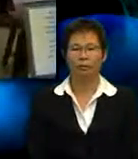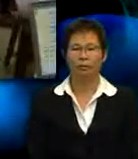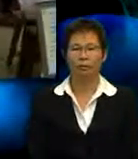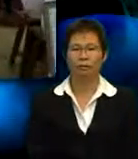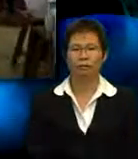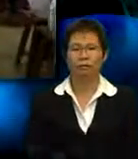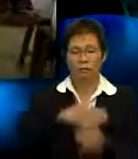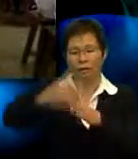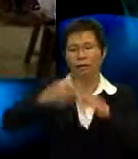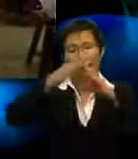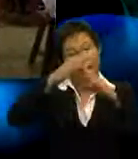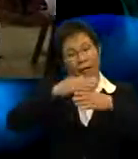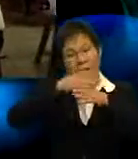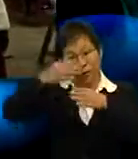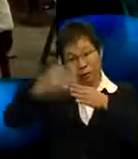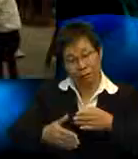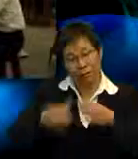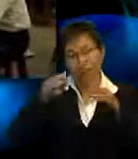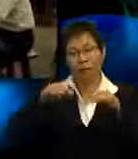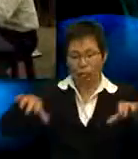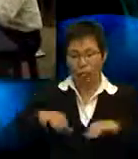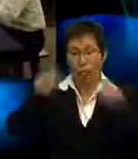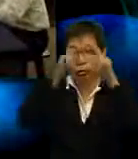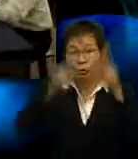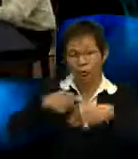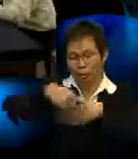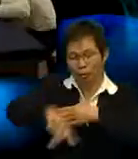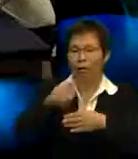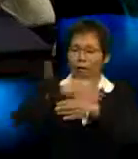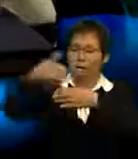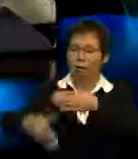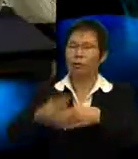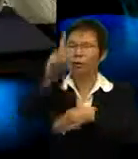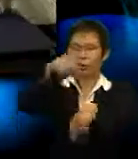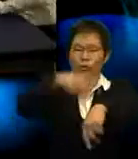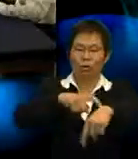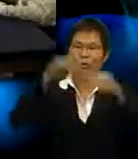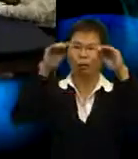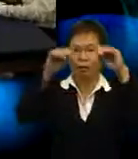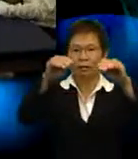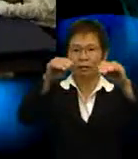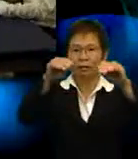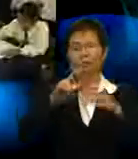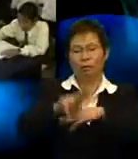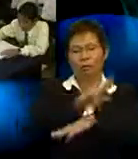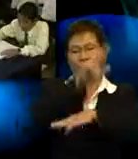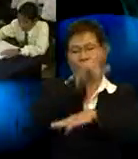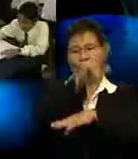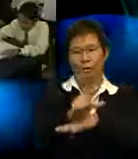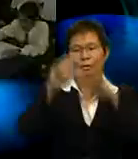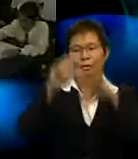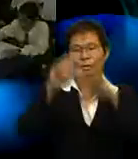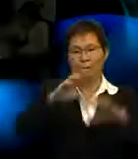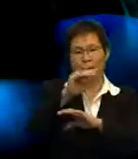Setelah selesai menjalankan ujian POS, maka tamatlah satu sesi pengajaran menggunakan kaedah Melsi ini.